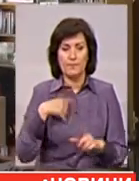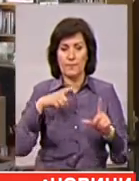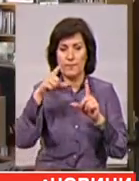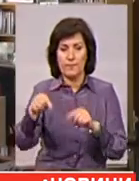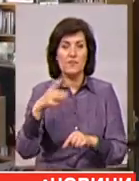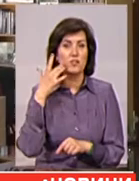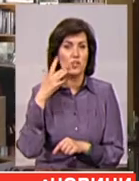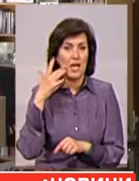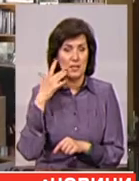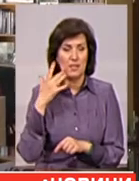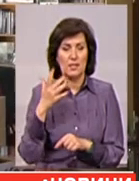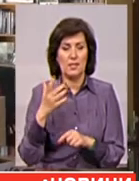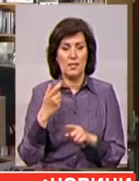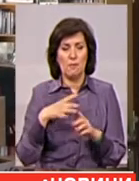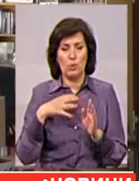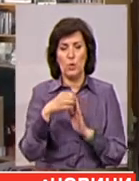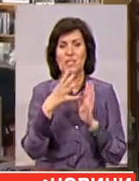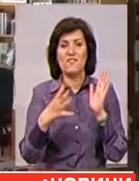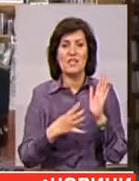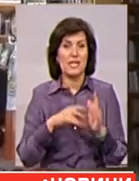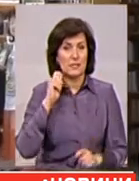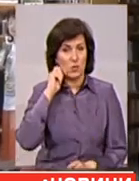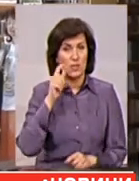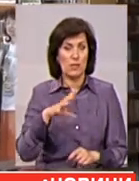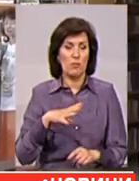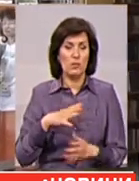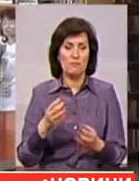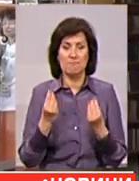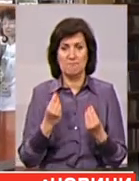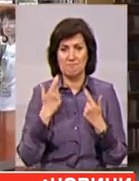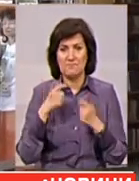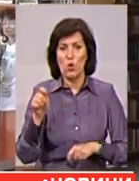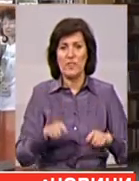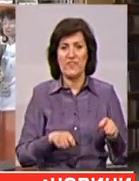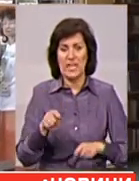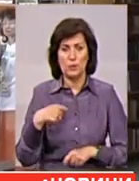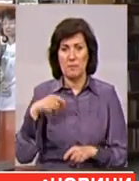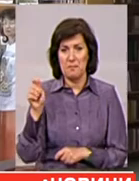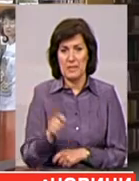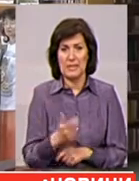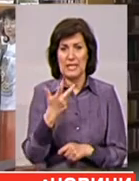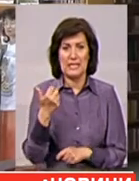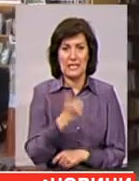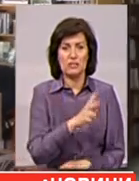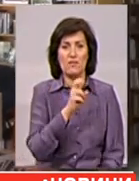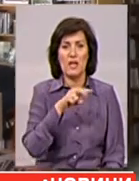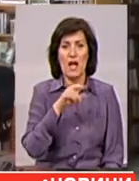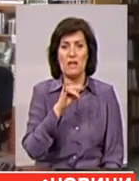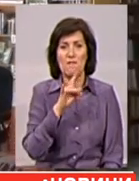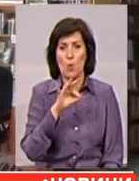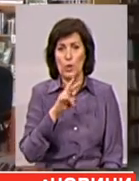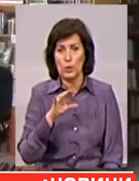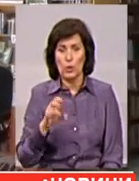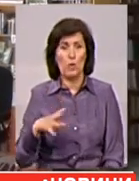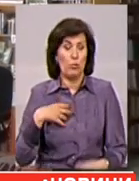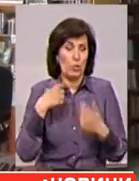поїхав в Сполучені Штати Америки, це мені було 19 років, там на дуже кльову цікаву конференцію ми поїхали на 3 тижні в Каліфорнію.